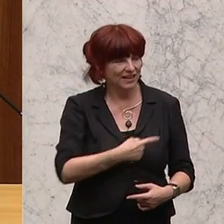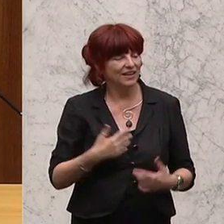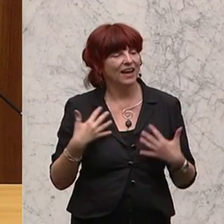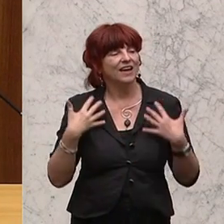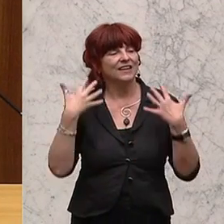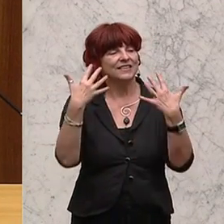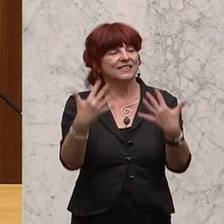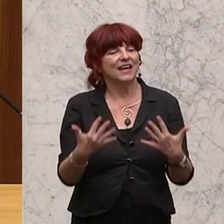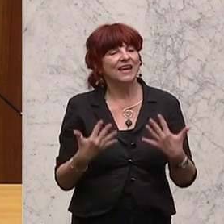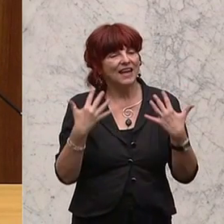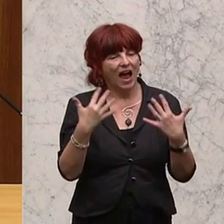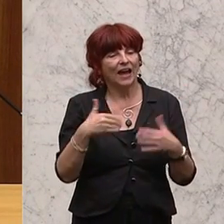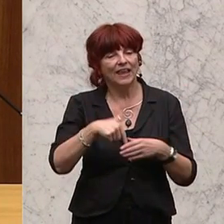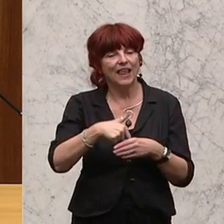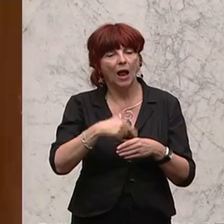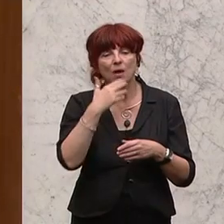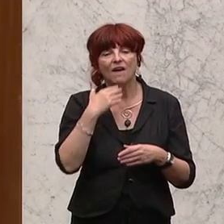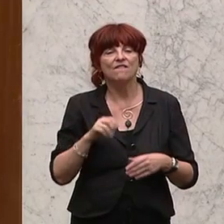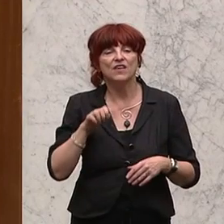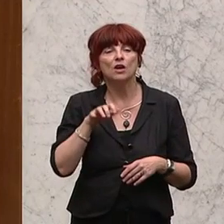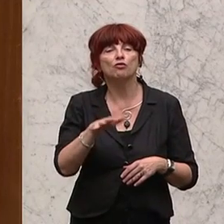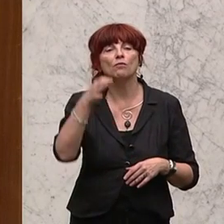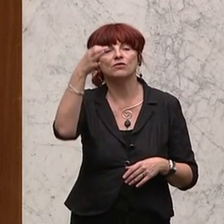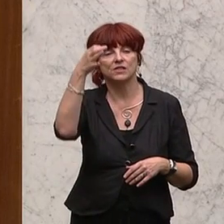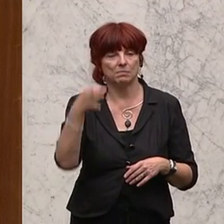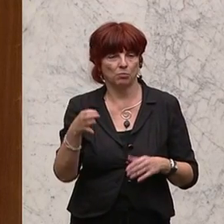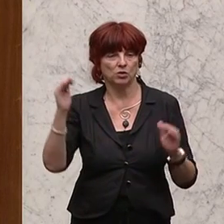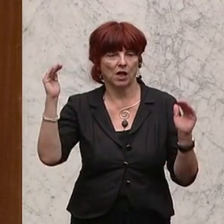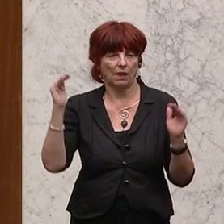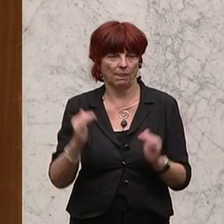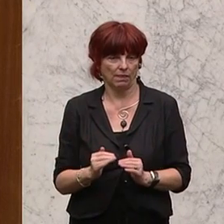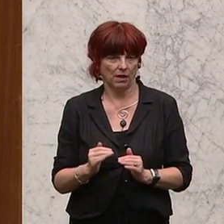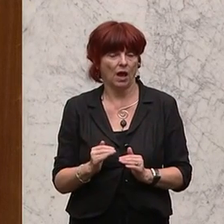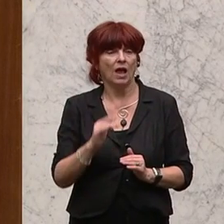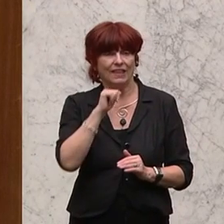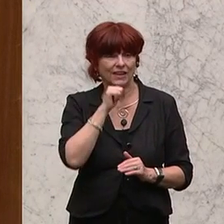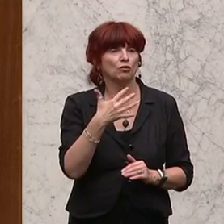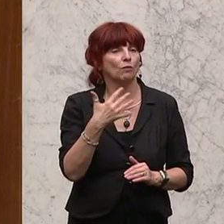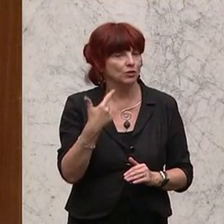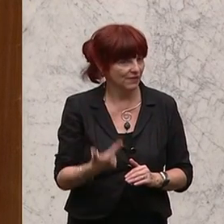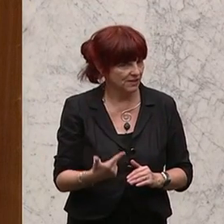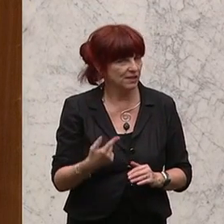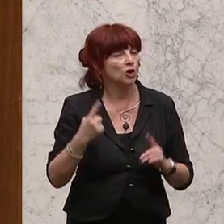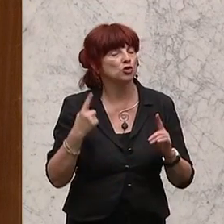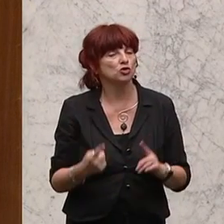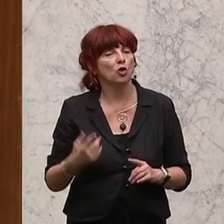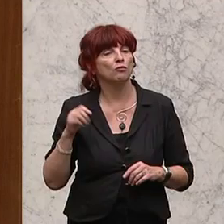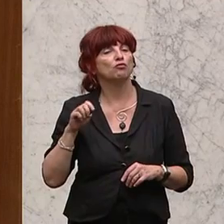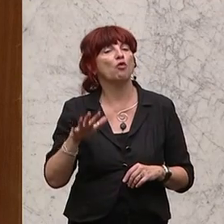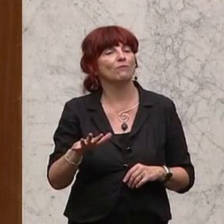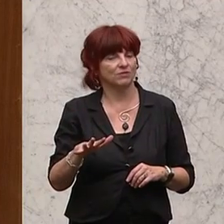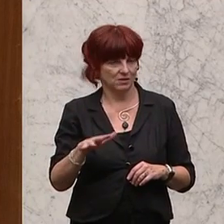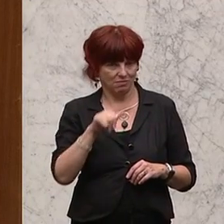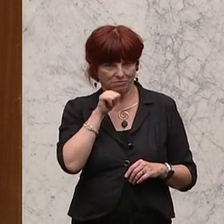auf 15% senken. Dass nur 15% aus der Schule kommen, die nicht lesen und schreiben können. Das ist das Problem, vor dem wir